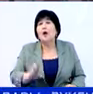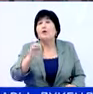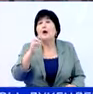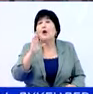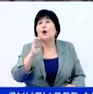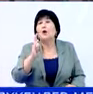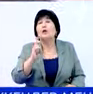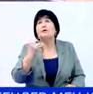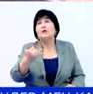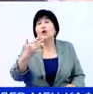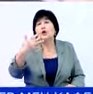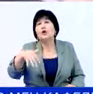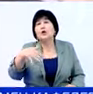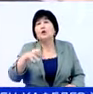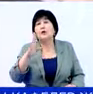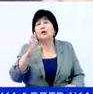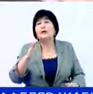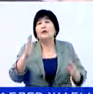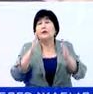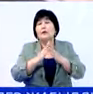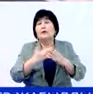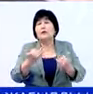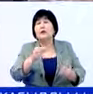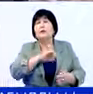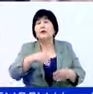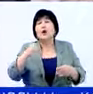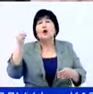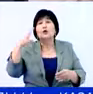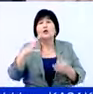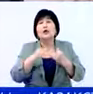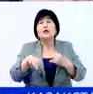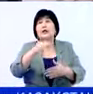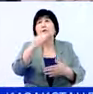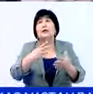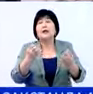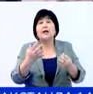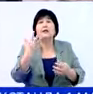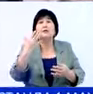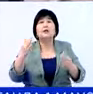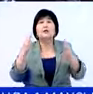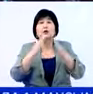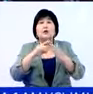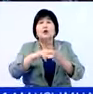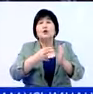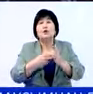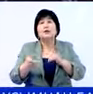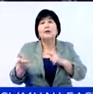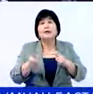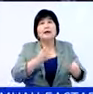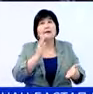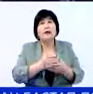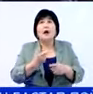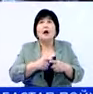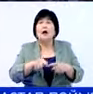Байқоңырдағы мына 50 пәтерлі 5 тұрғын үй былтыр пайдалануға берілген. Нұрлы жер бағдарламасы бойынша тағы 5 тұрғын үйдің жоба сметалық құжаты дайын.